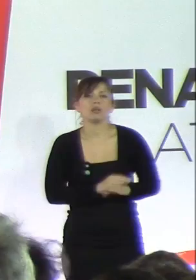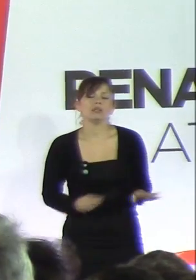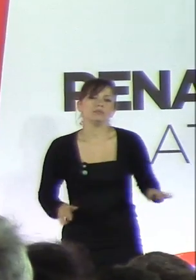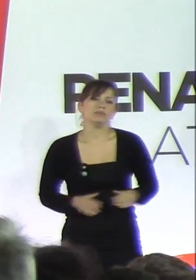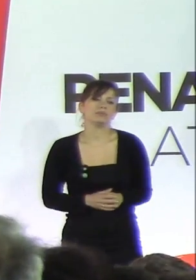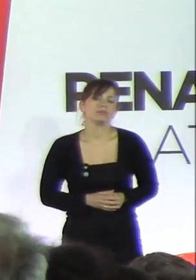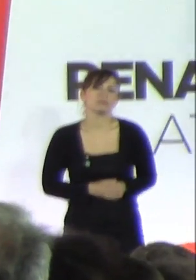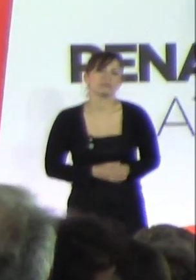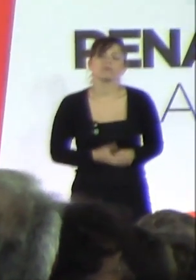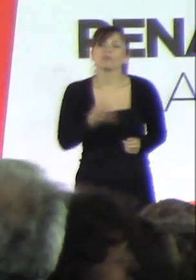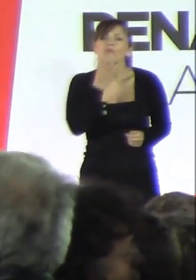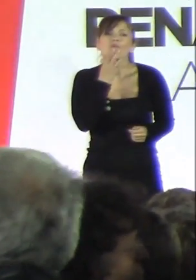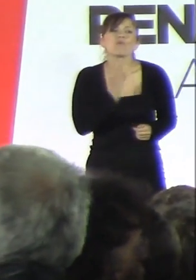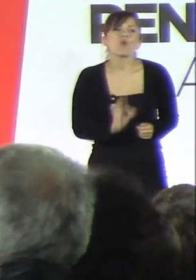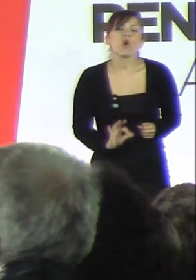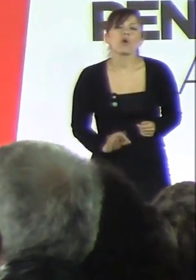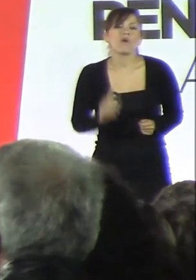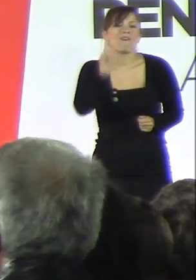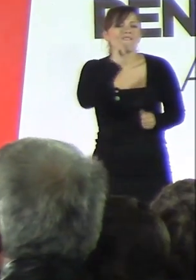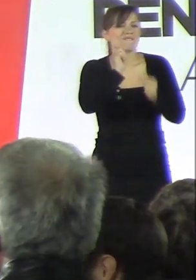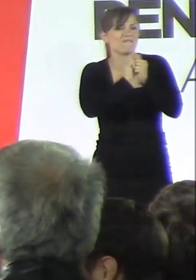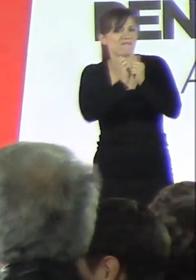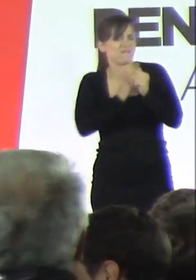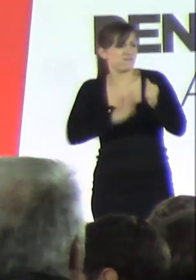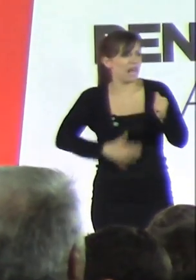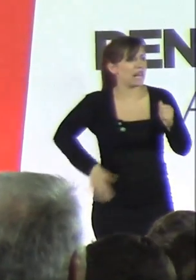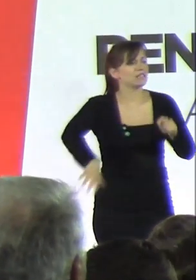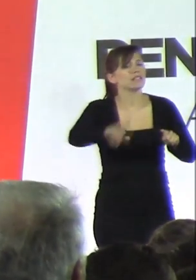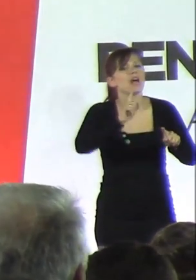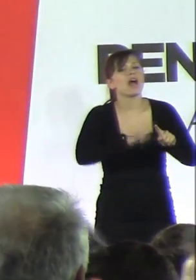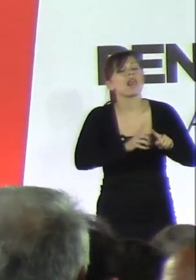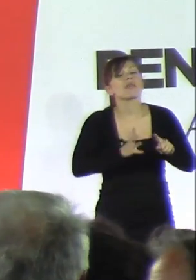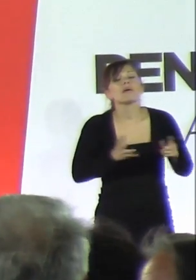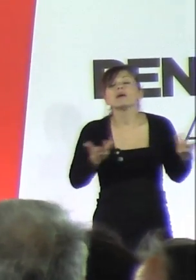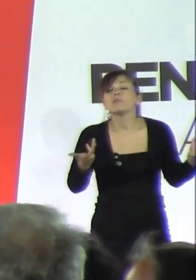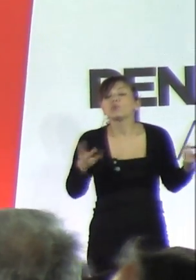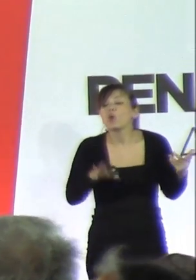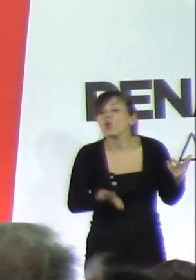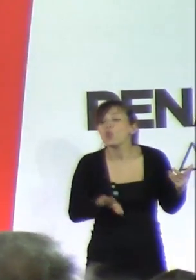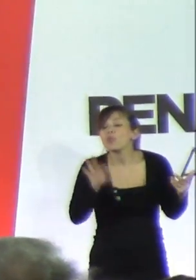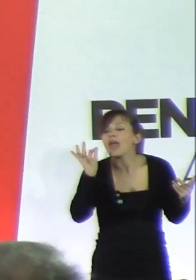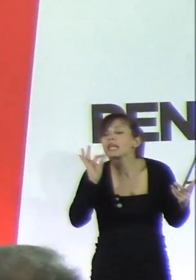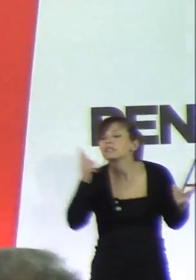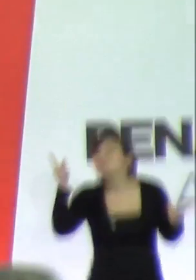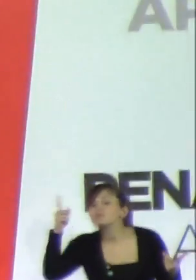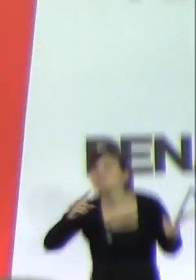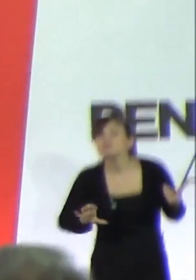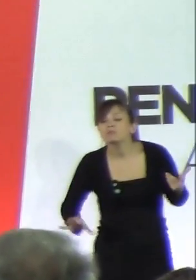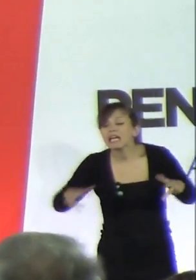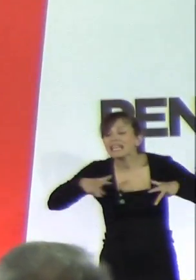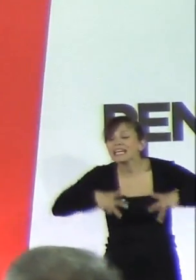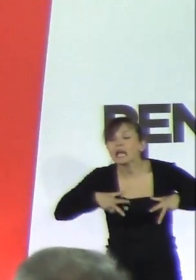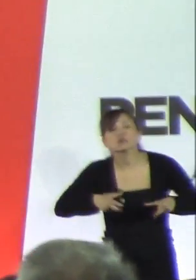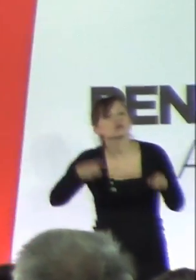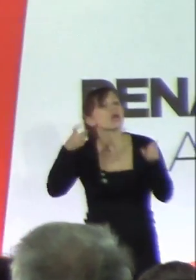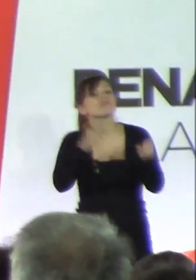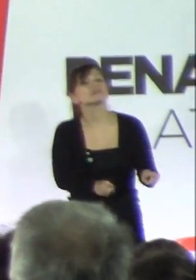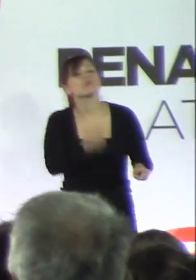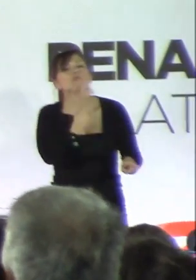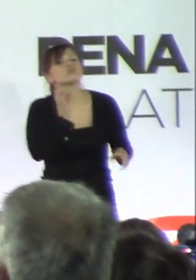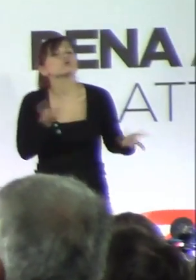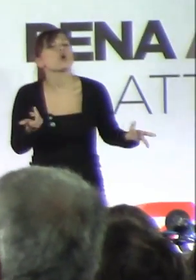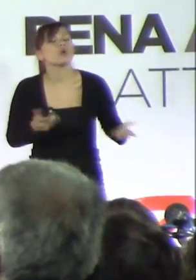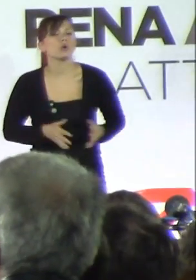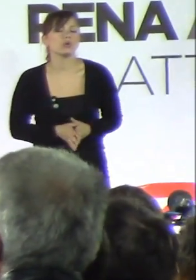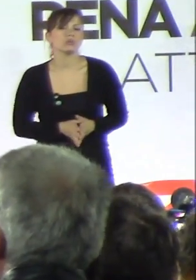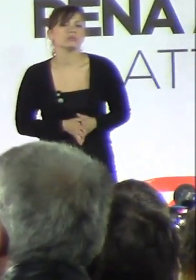Γιατί όμως, φίλες και φίλοι, πολίτες της Αθήνας επέλεξαν αυτόν τον εκβιασμό? Γιατί